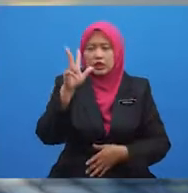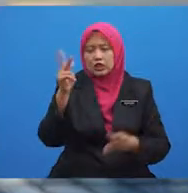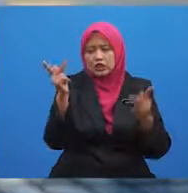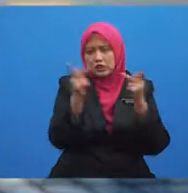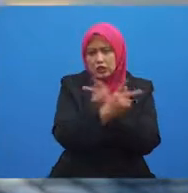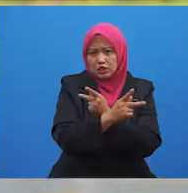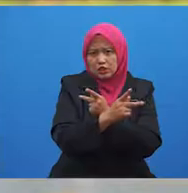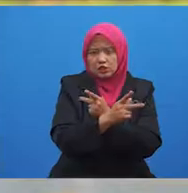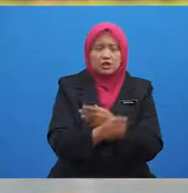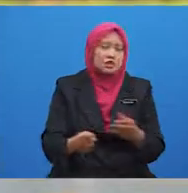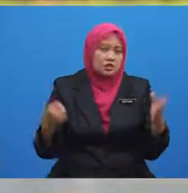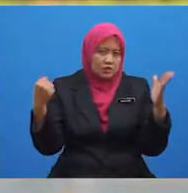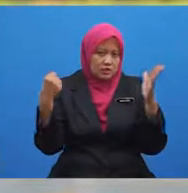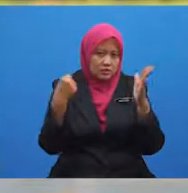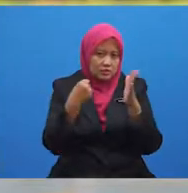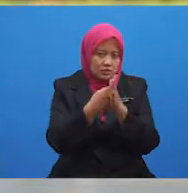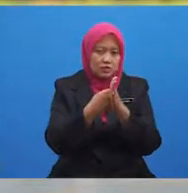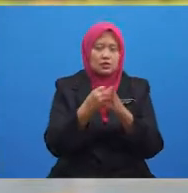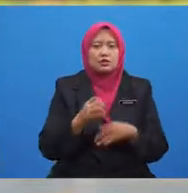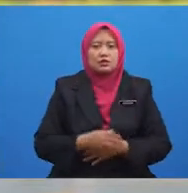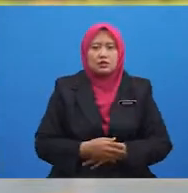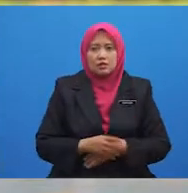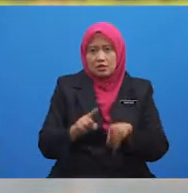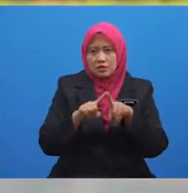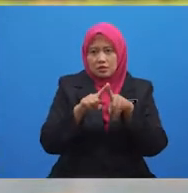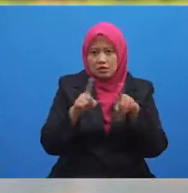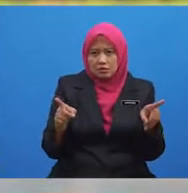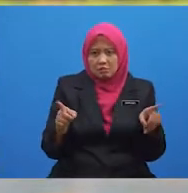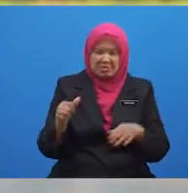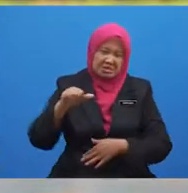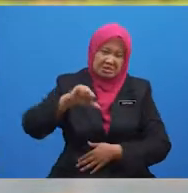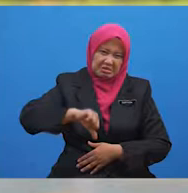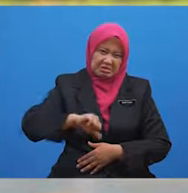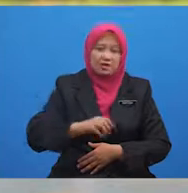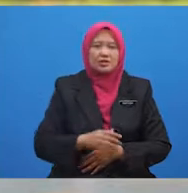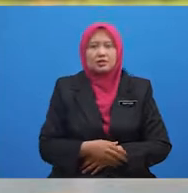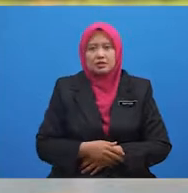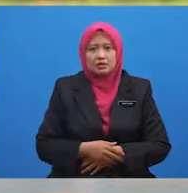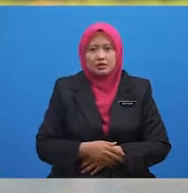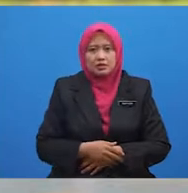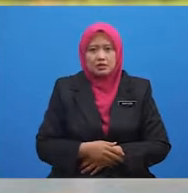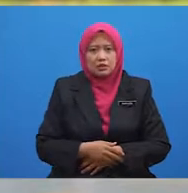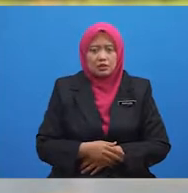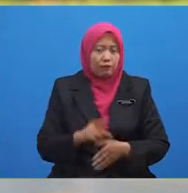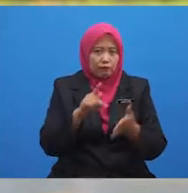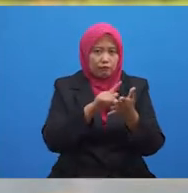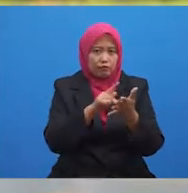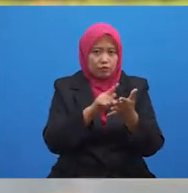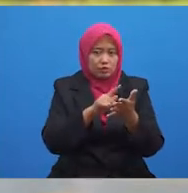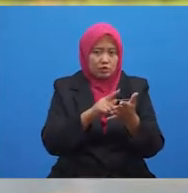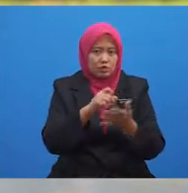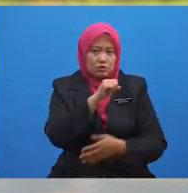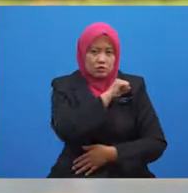tetapi gagal. Seterusnya, pada tahun 1526, pusat pemerintahan Sultan Mahmud Shah